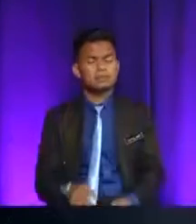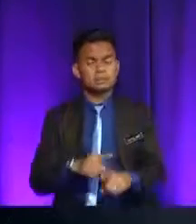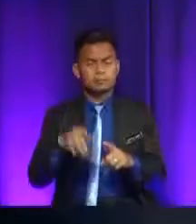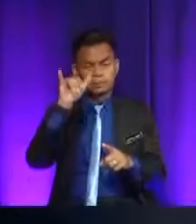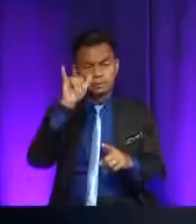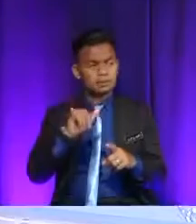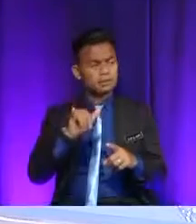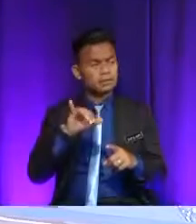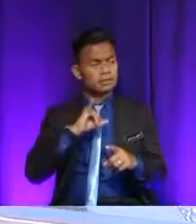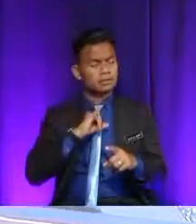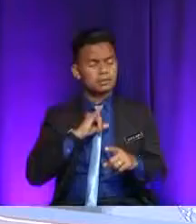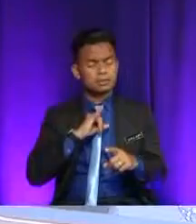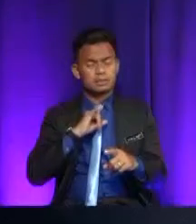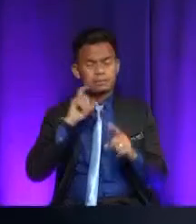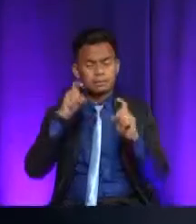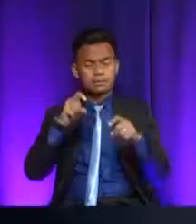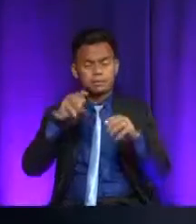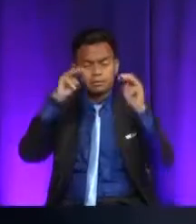mungkin identitas